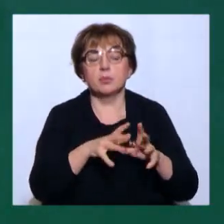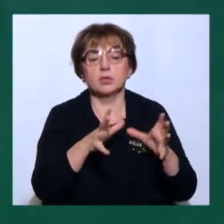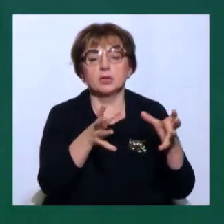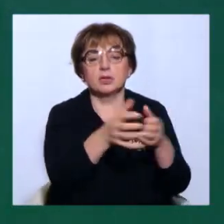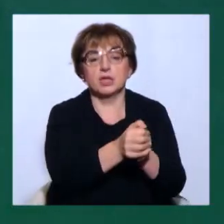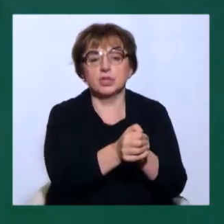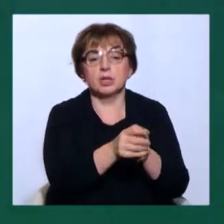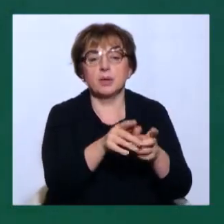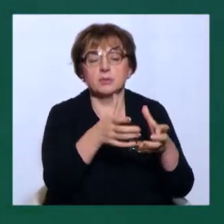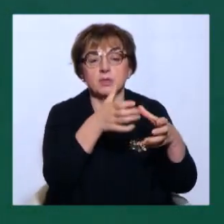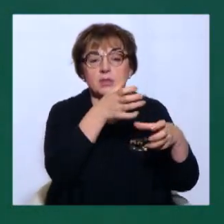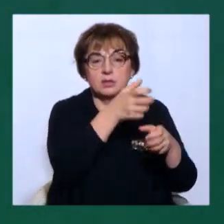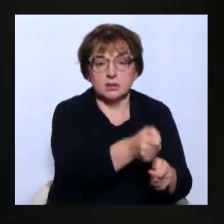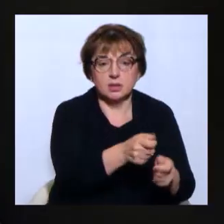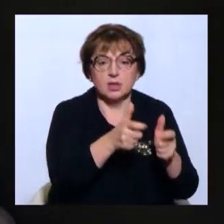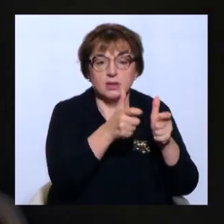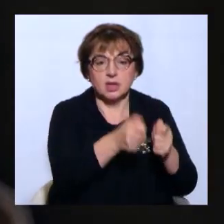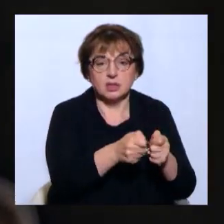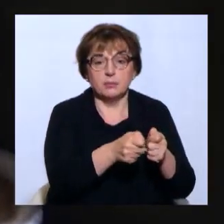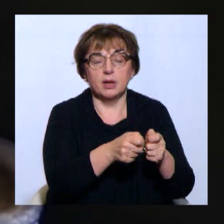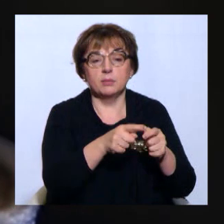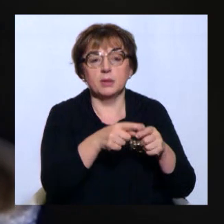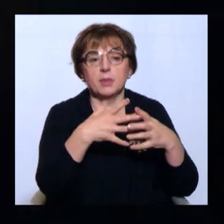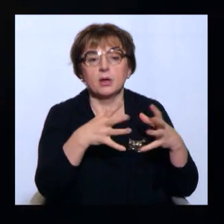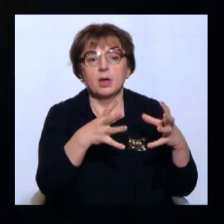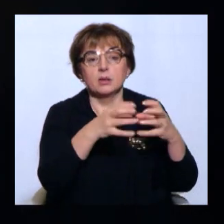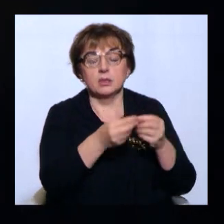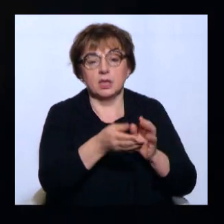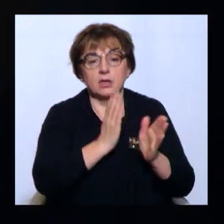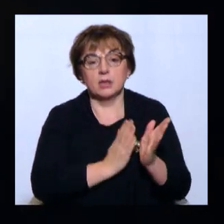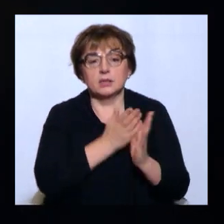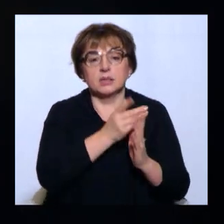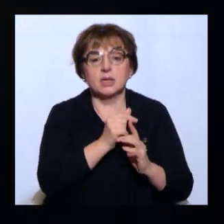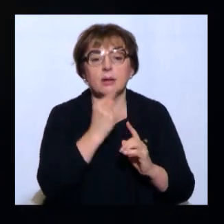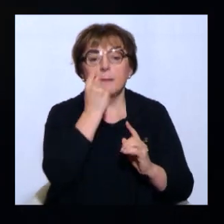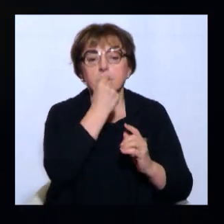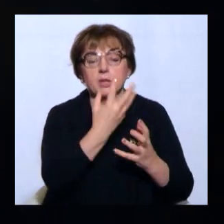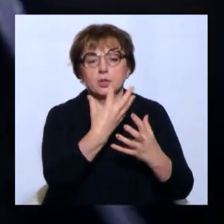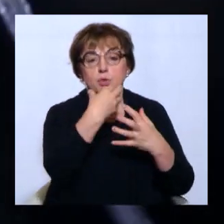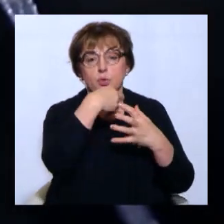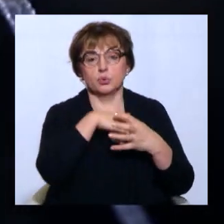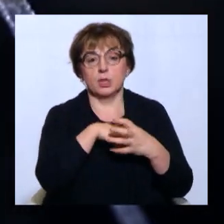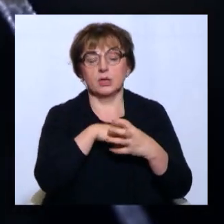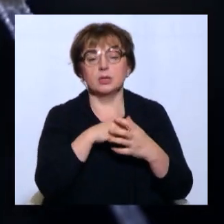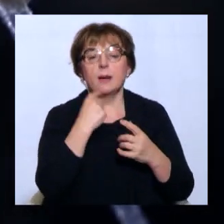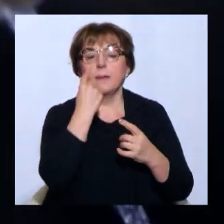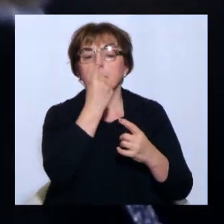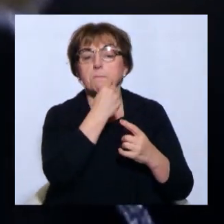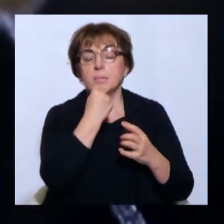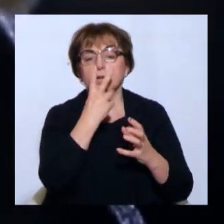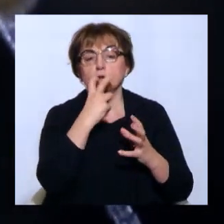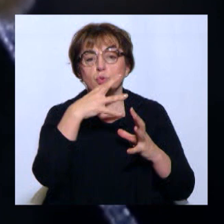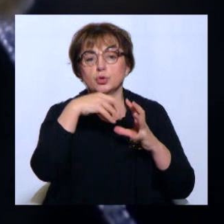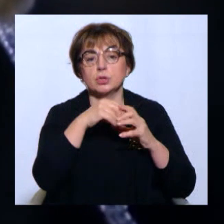დაჭერა, დადამბლავება. შემდეგ საცეცები იჭერს მას და გზავნის პირის ღრუსაკენ. პირის